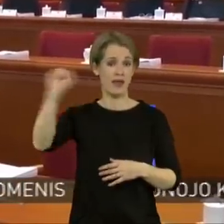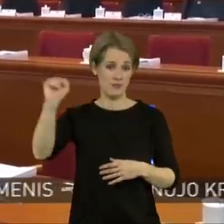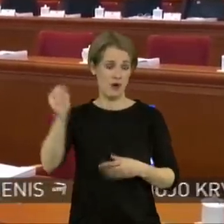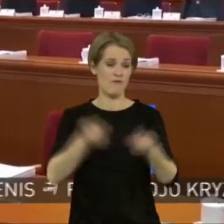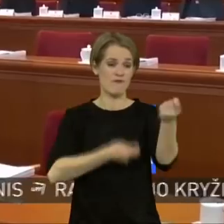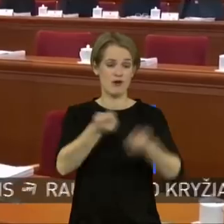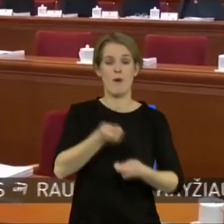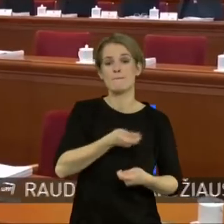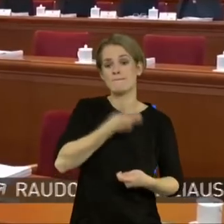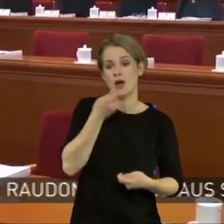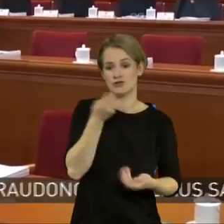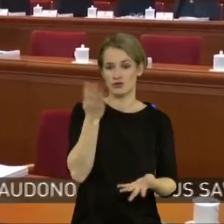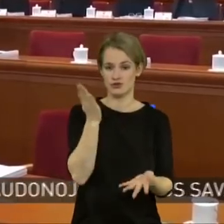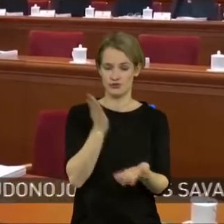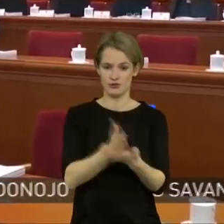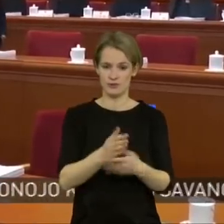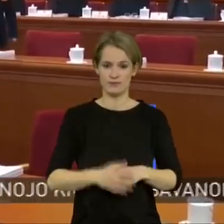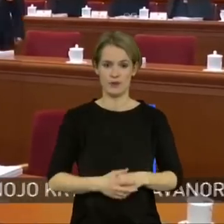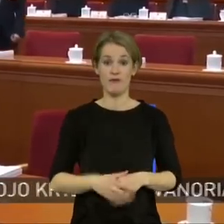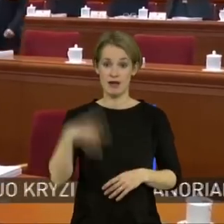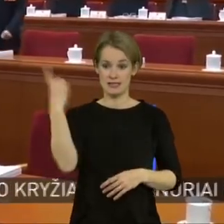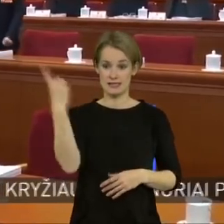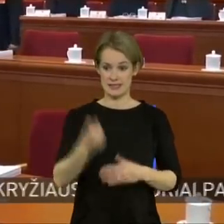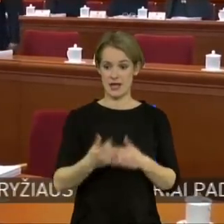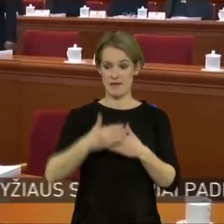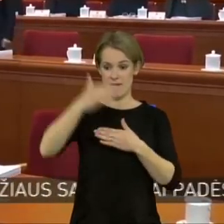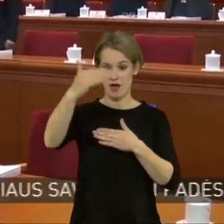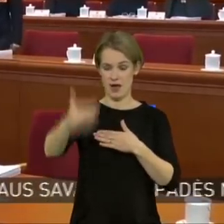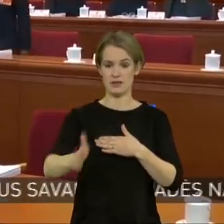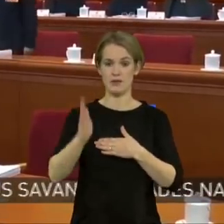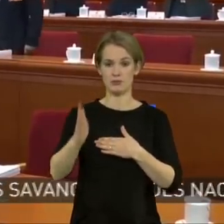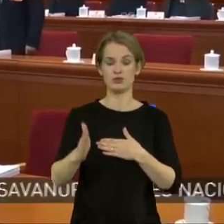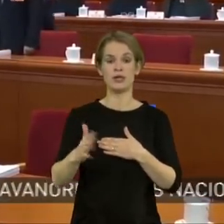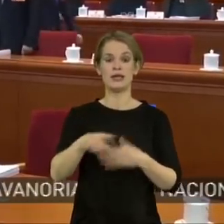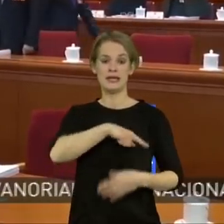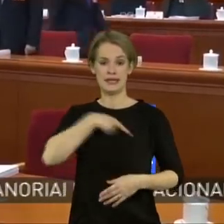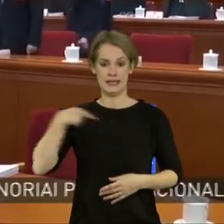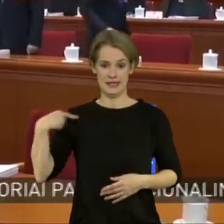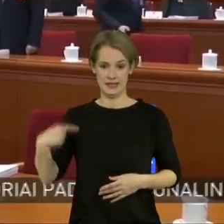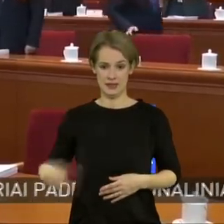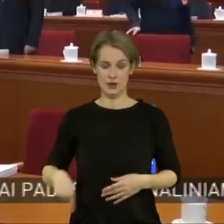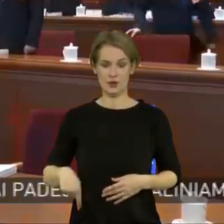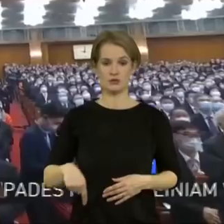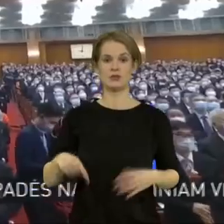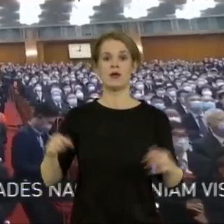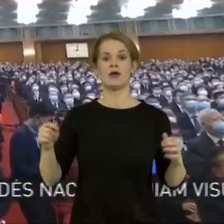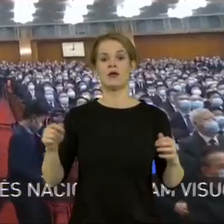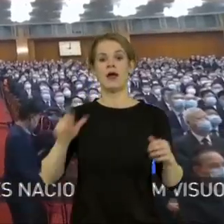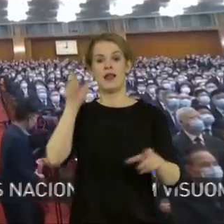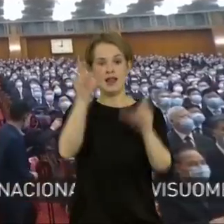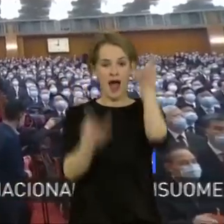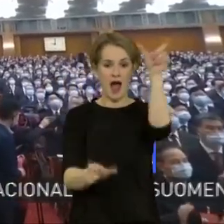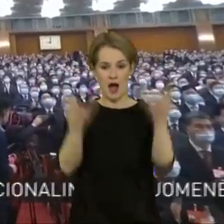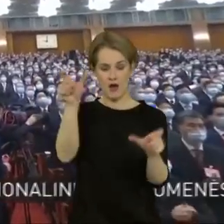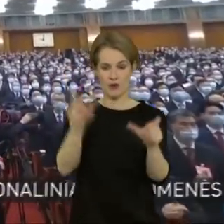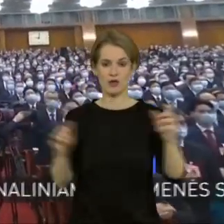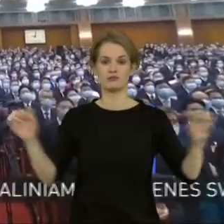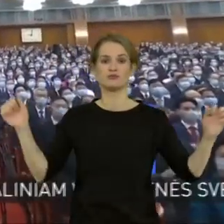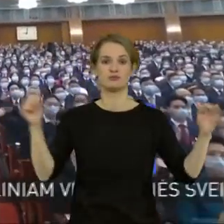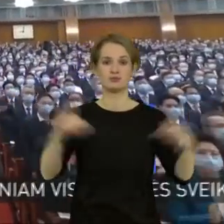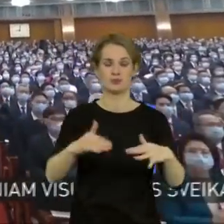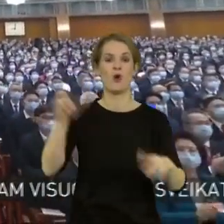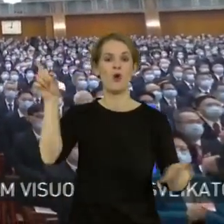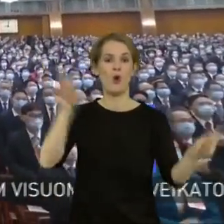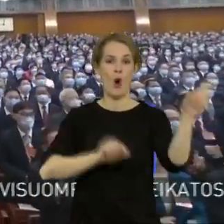šiandien startavusi ir savaitę truksianti Kinijos liaudės kongresą, per kurį tūkstančiai delegatų štampuoja komunistų partijos